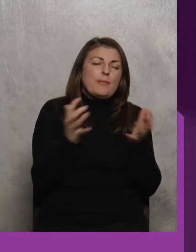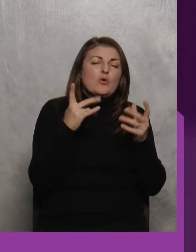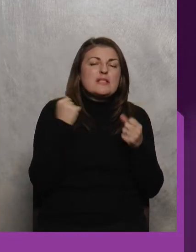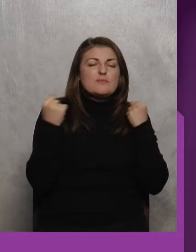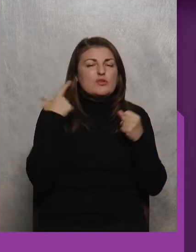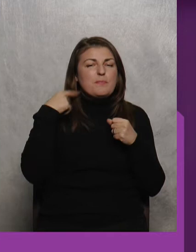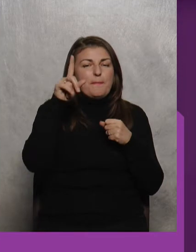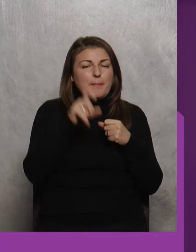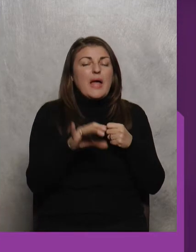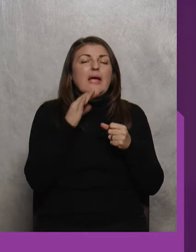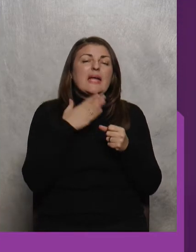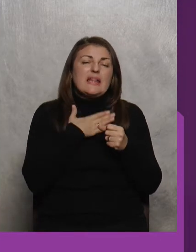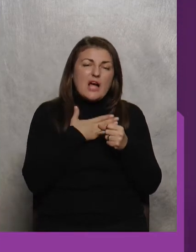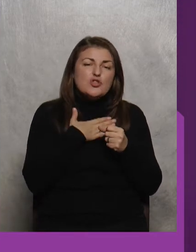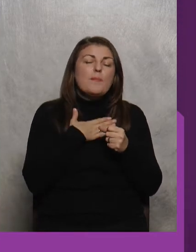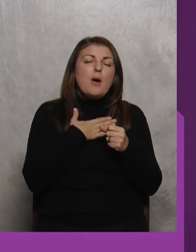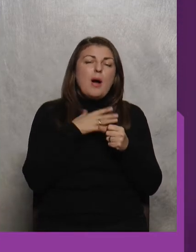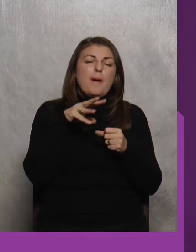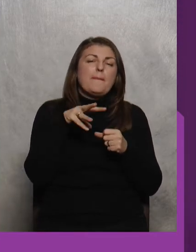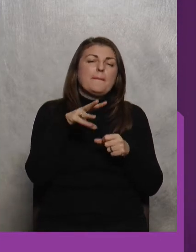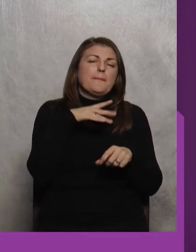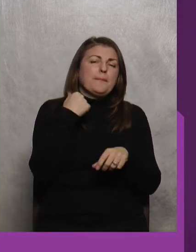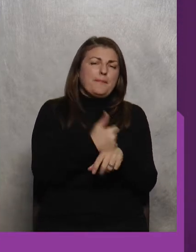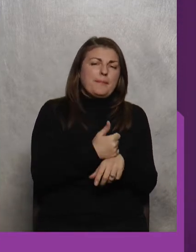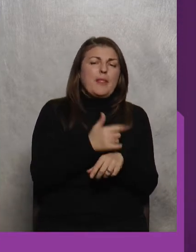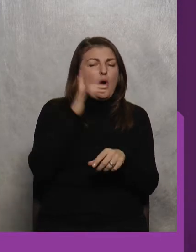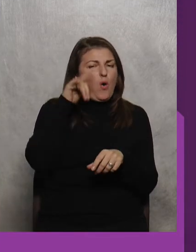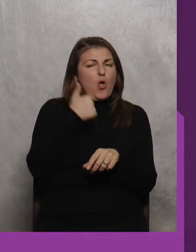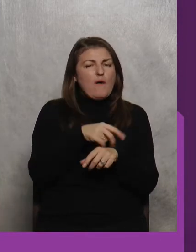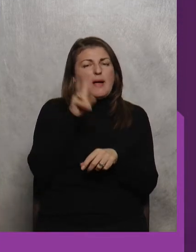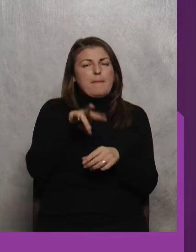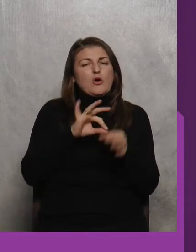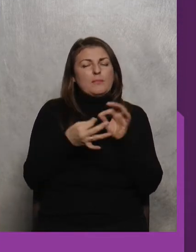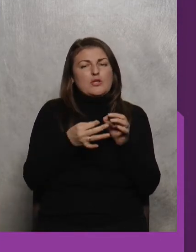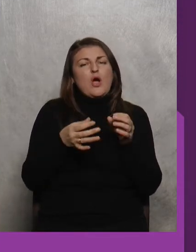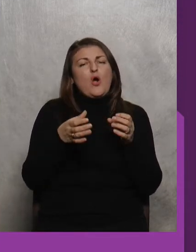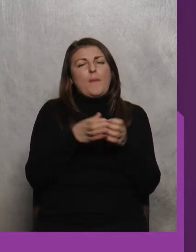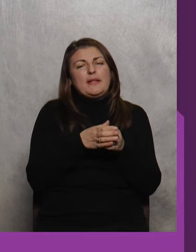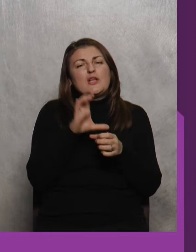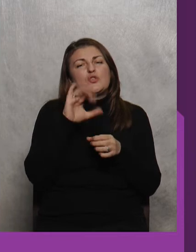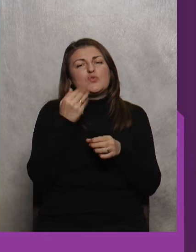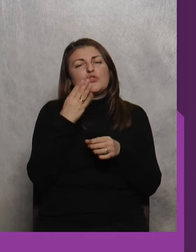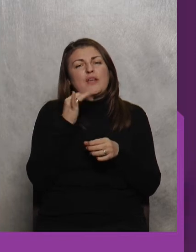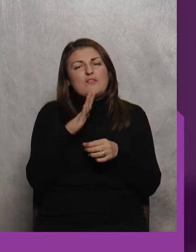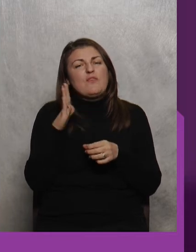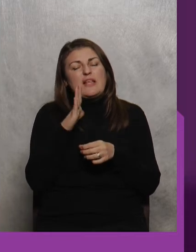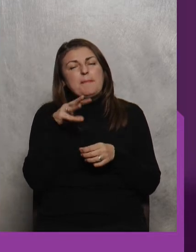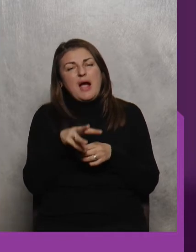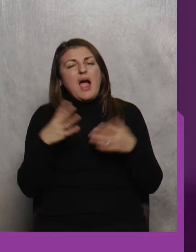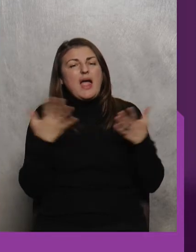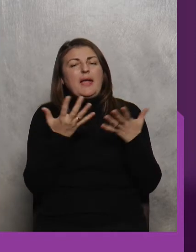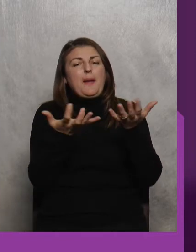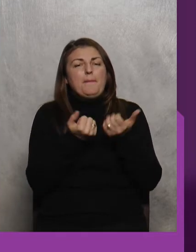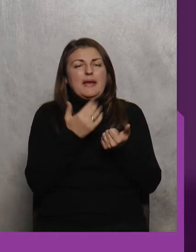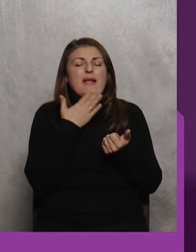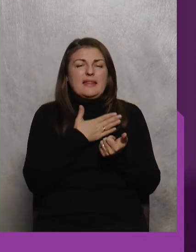апарата, і нашому метру, голові Паралімпійського комітету Сушкевичу Валерію Михайловичу, який прийняв